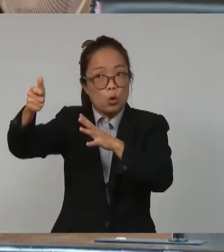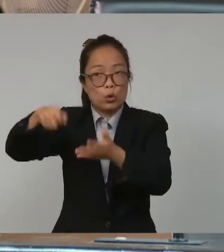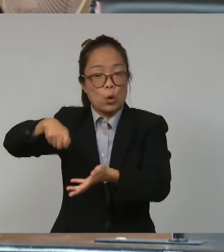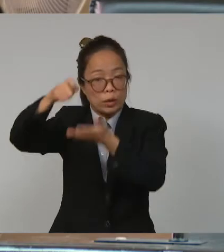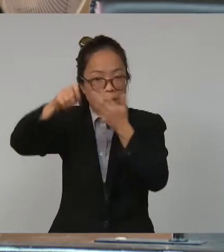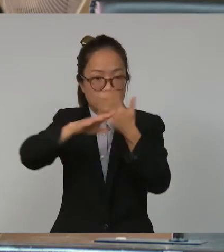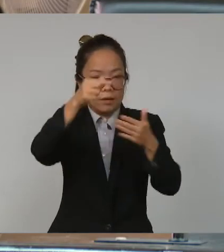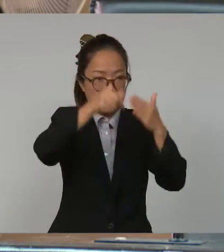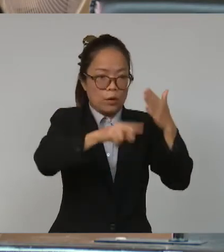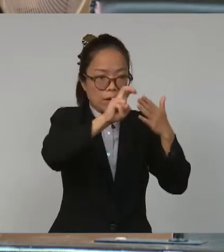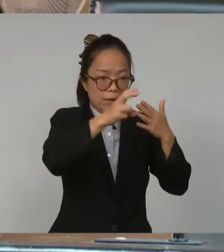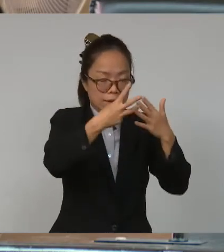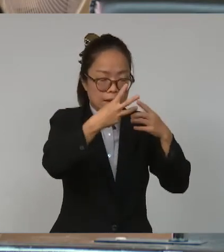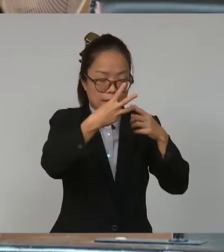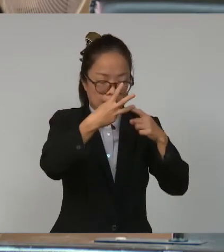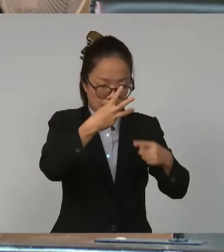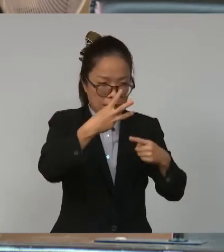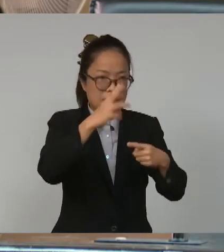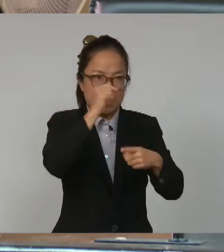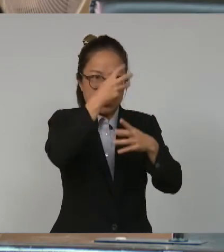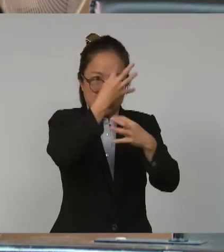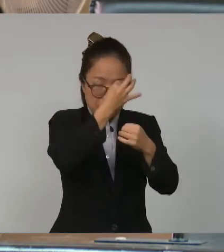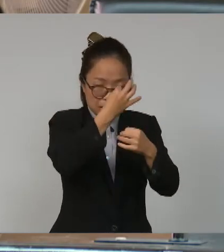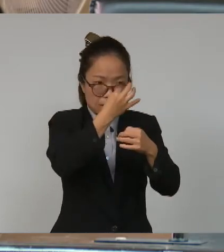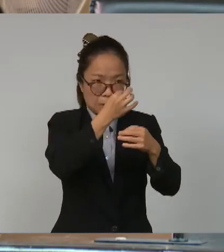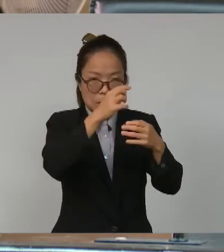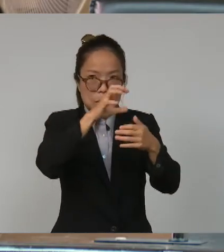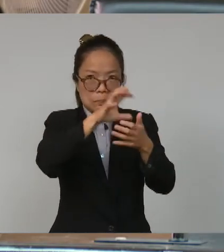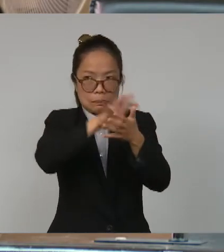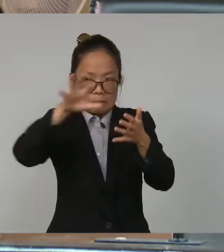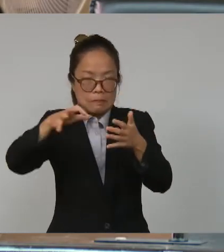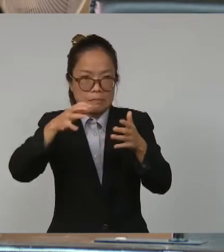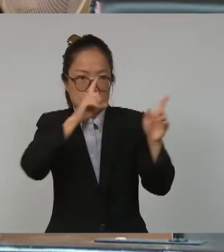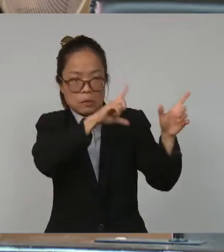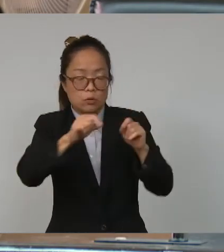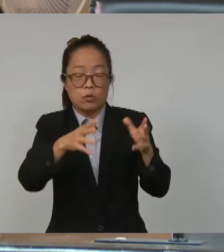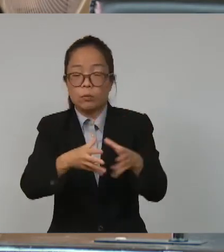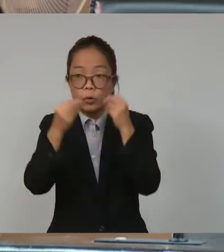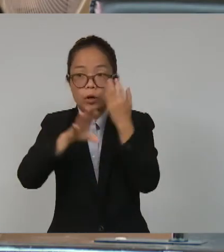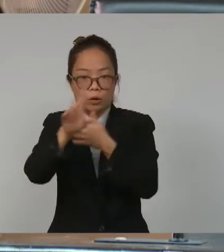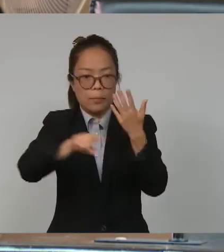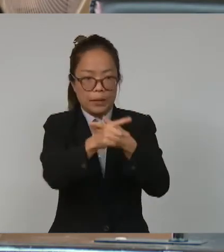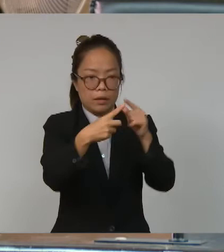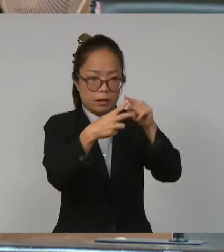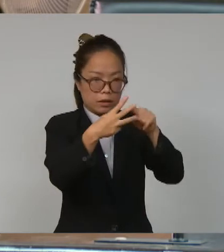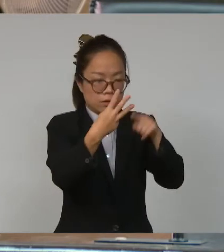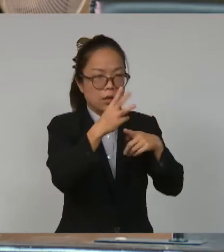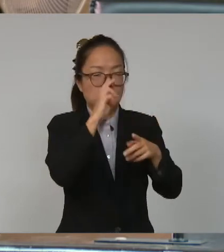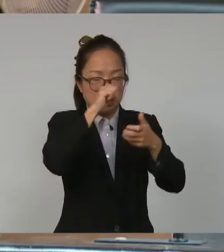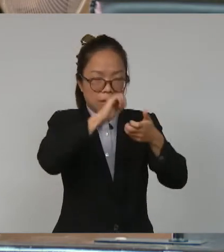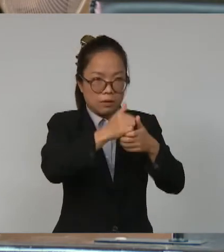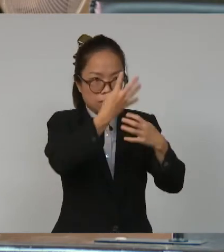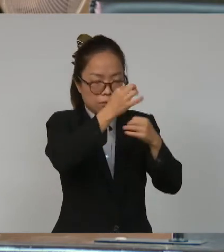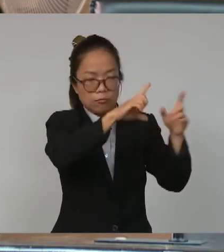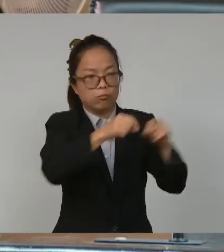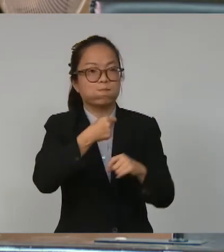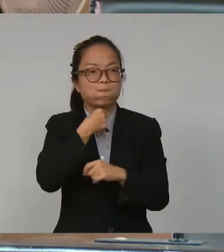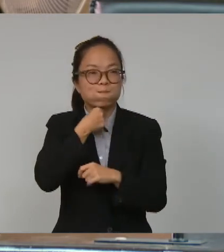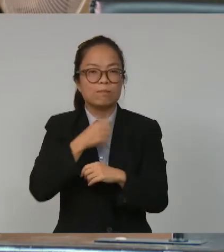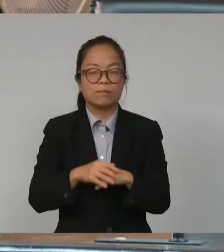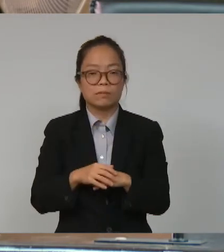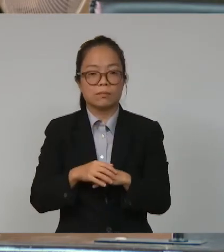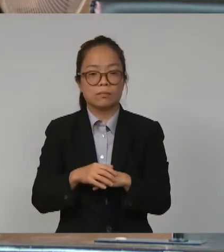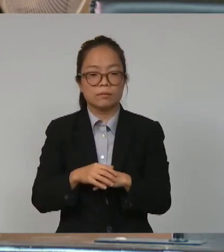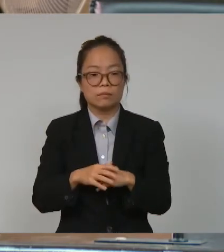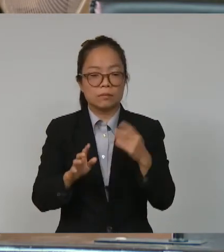受到23条第一项特定日的限制之外，其余三类都要在特定日举行投票。然后